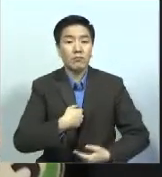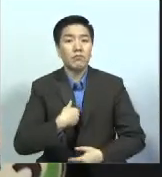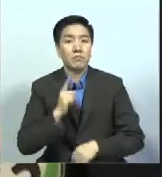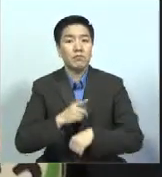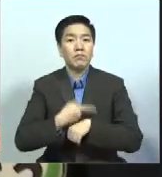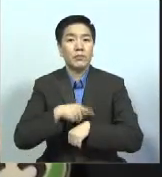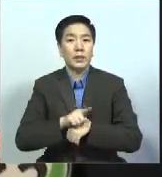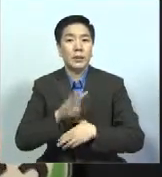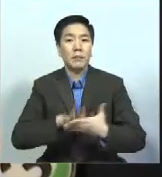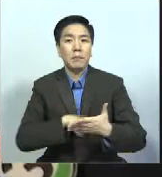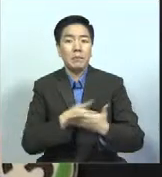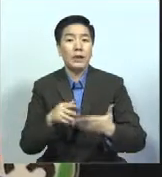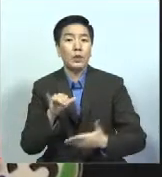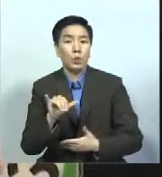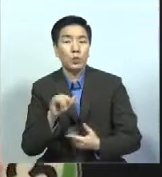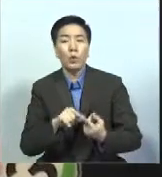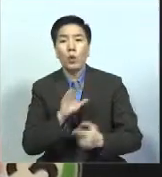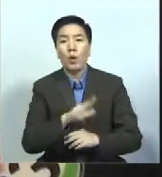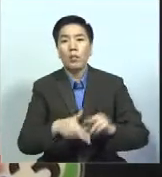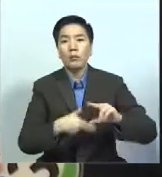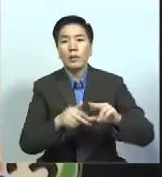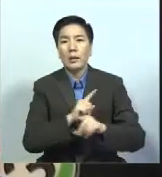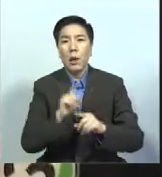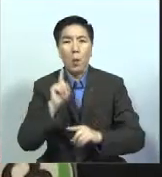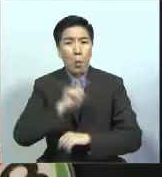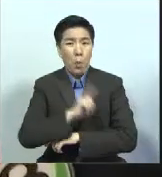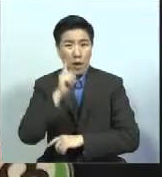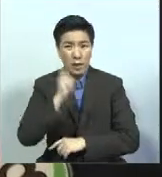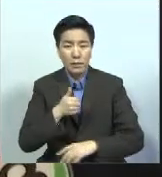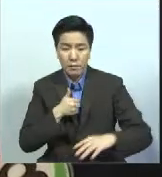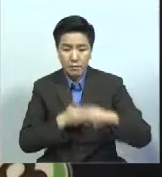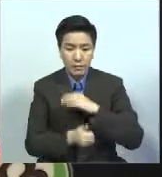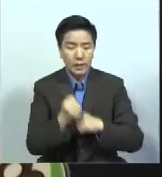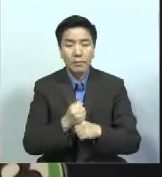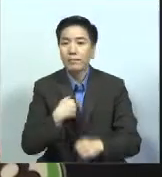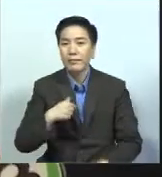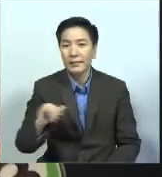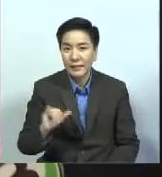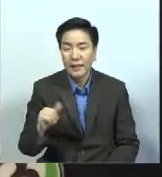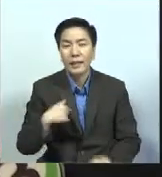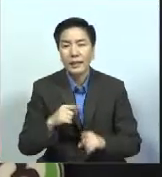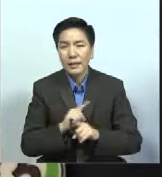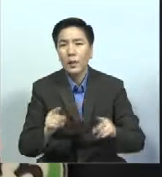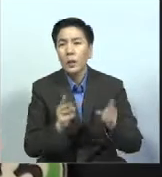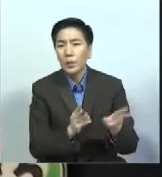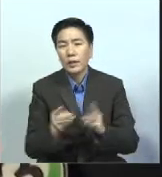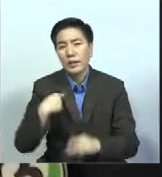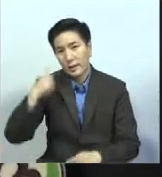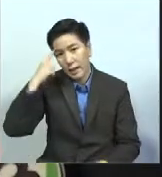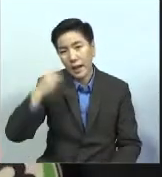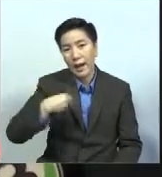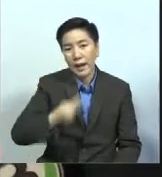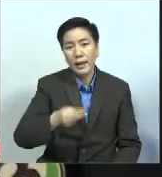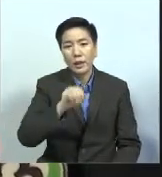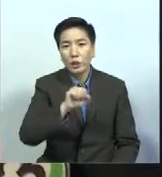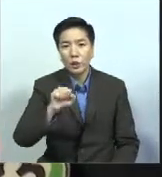ที่ประธานยุทธศาสตร์ของพรรคแต่ก็ยังไม่ได้กำหนดวันที่ชัดเจนในการเข้าปฏิบัติหน้าที่แต่ก็มีแนวทางนะครับต้องการให้ส.ส.เนี่